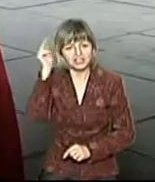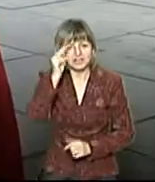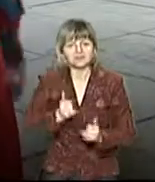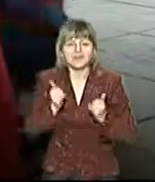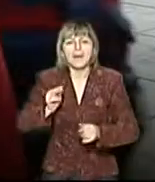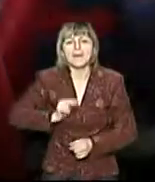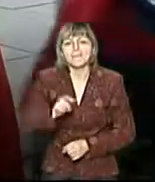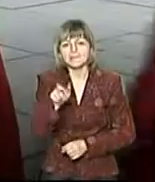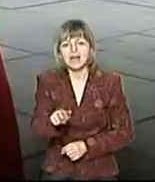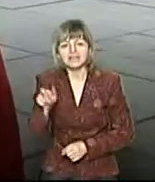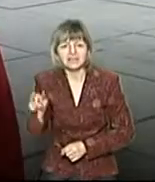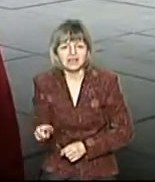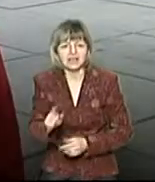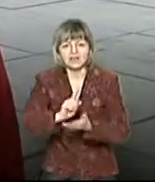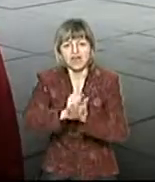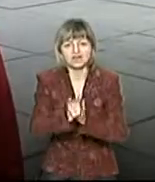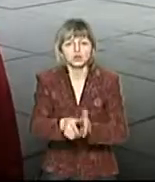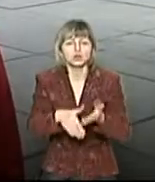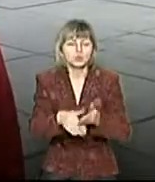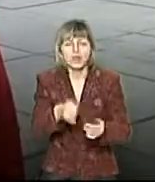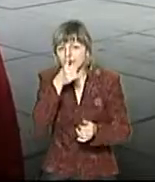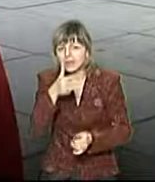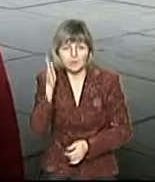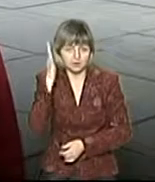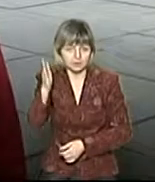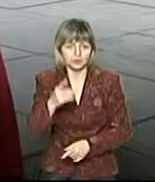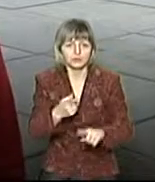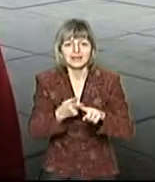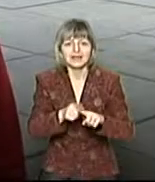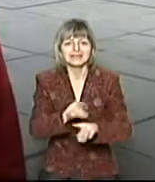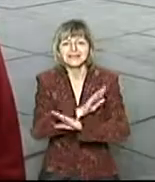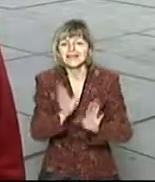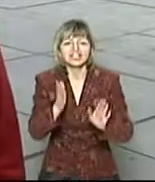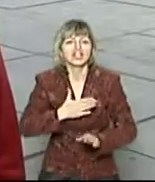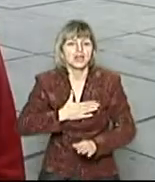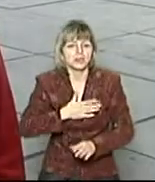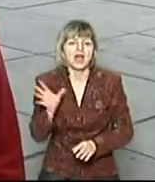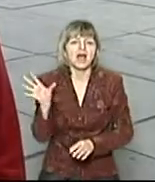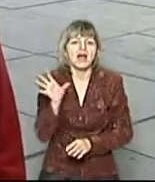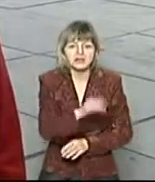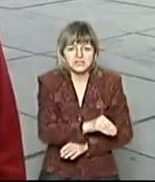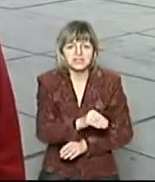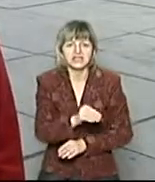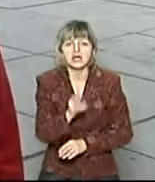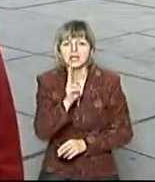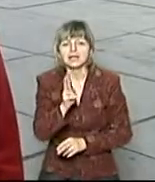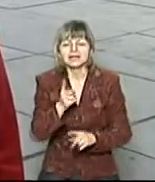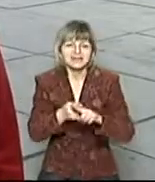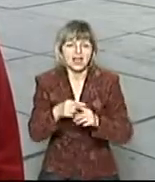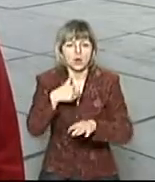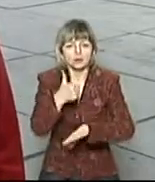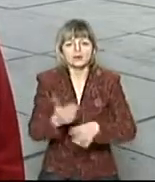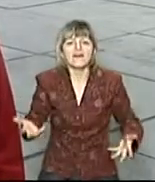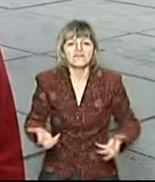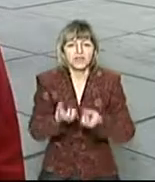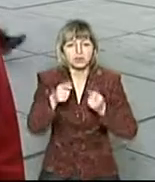працівників екстреної не може бути. І це ціль моя, і не тільки моя, всіх нас, хто цим займається, це врятовані людські життя. А